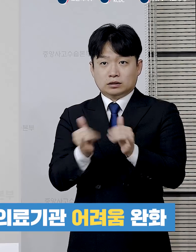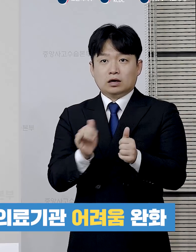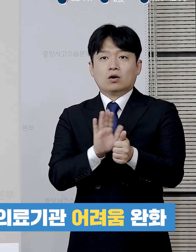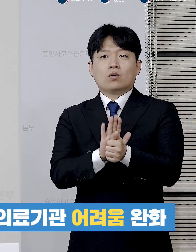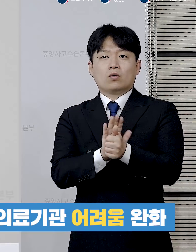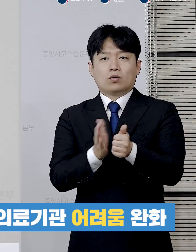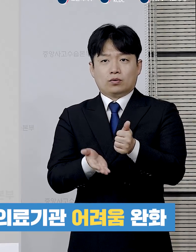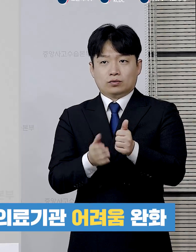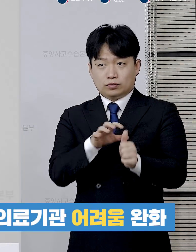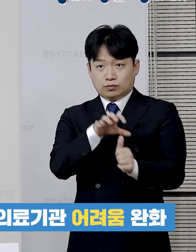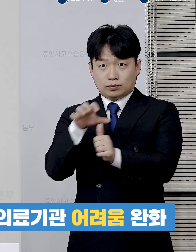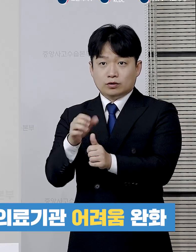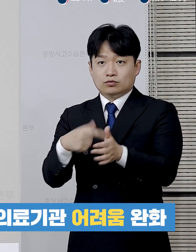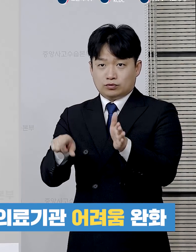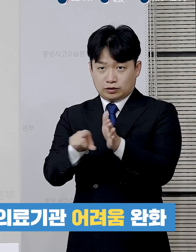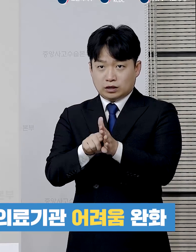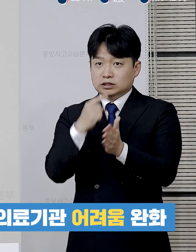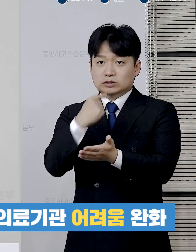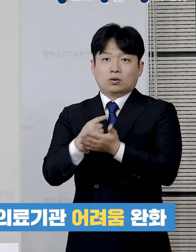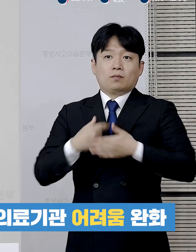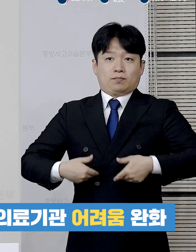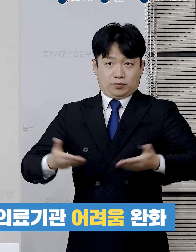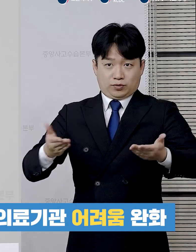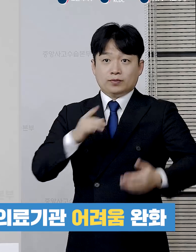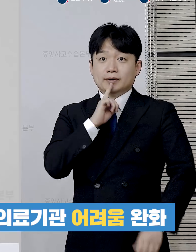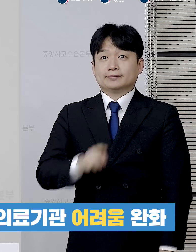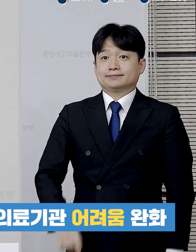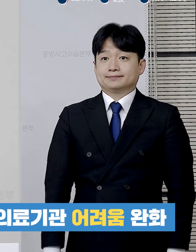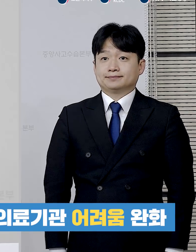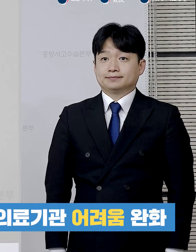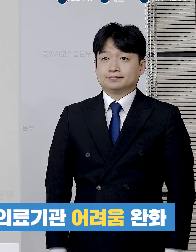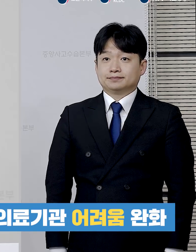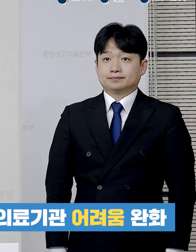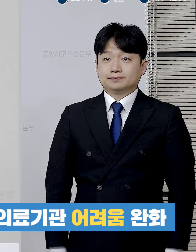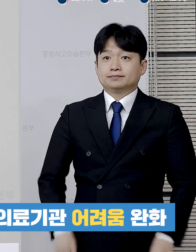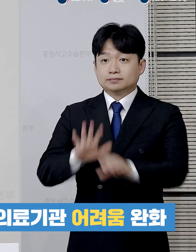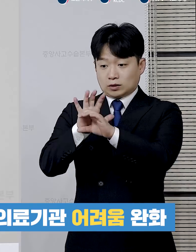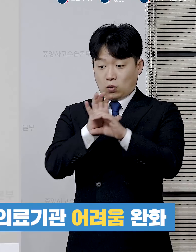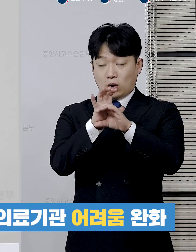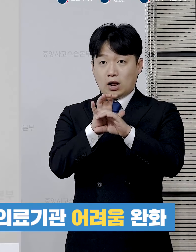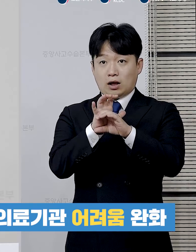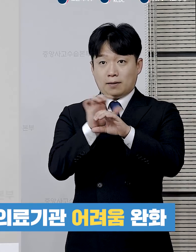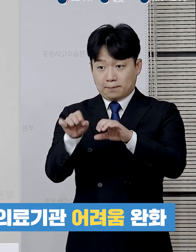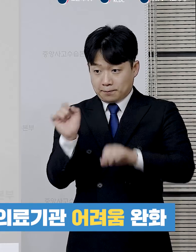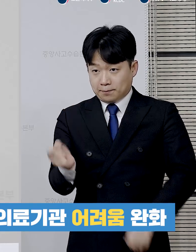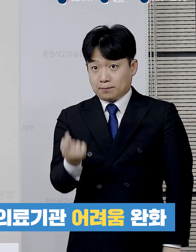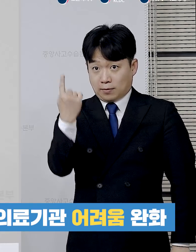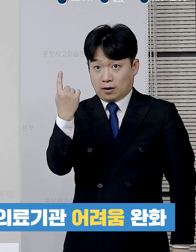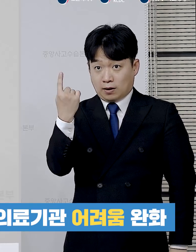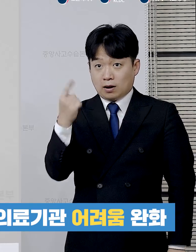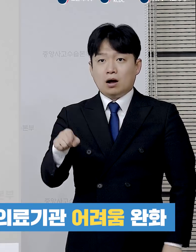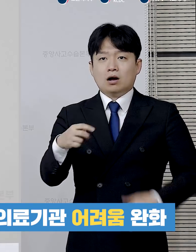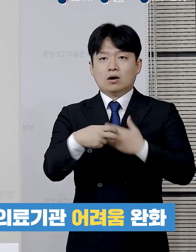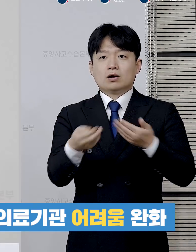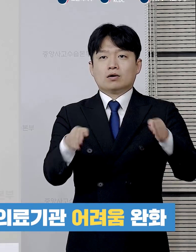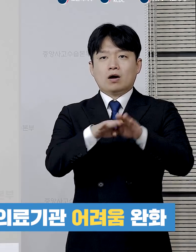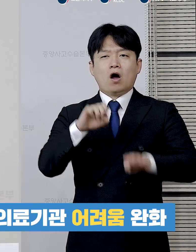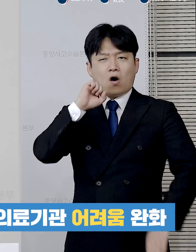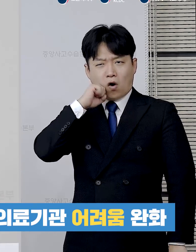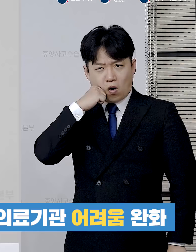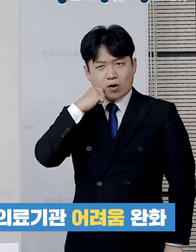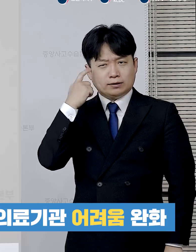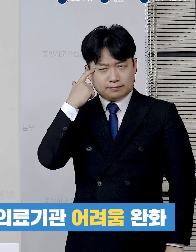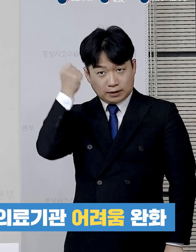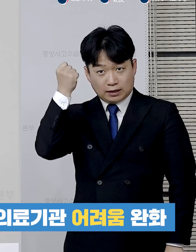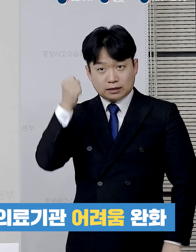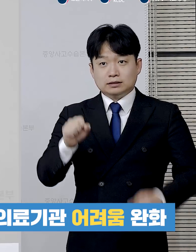의료진 격리를 위한 경우에는 면제하기로 하였습니다. 이와 함께 코로나19로 인한 의료기관의 어려움을